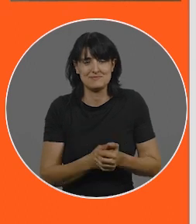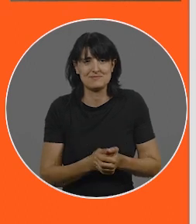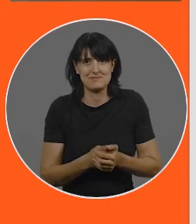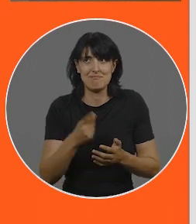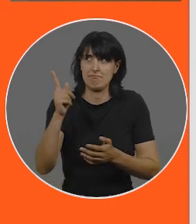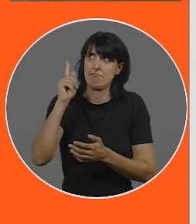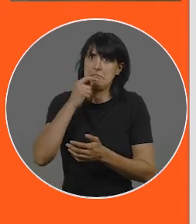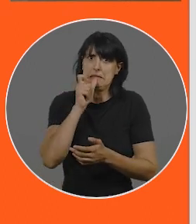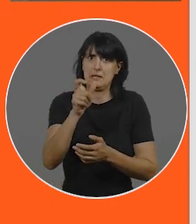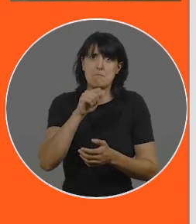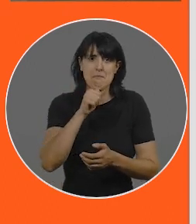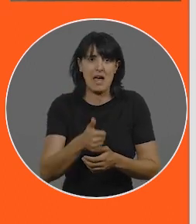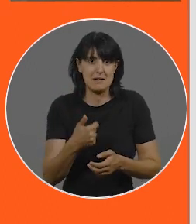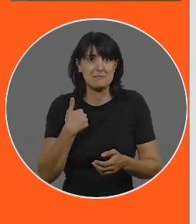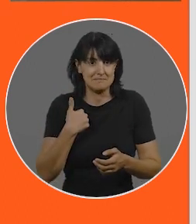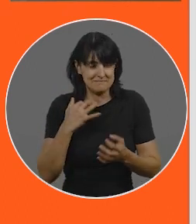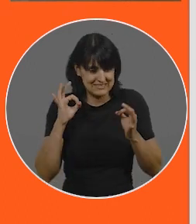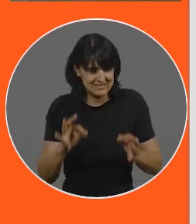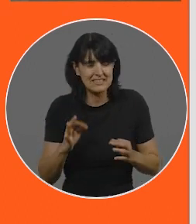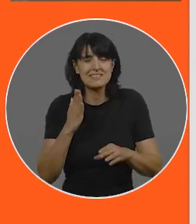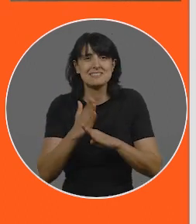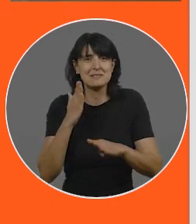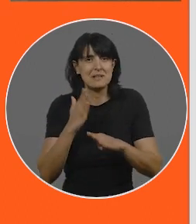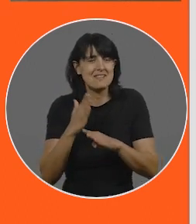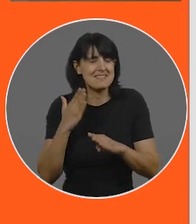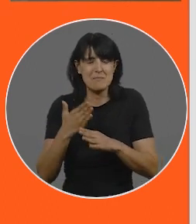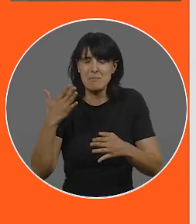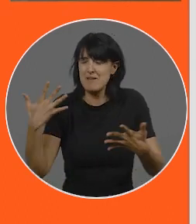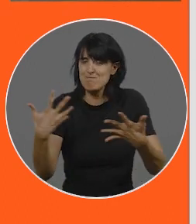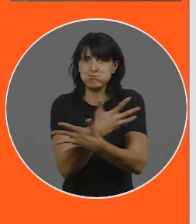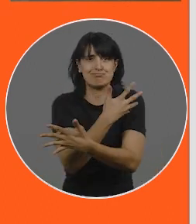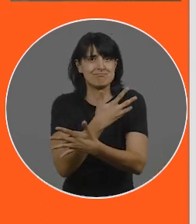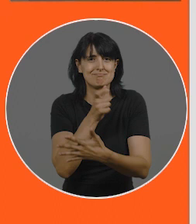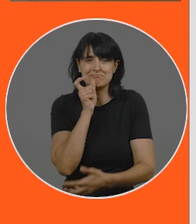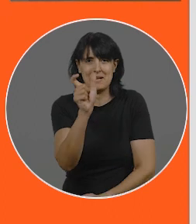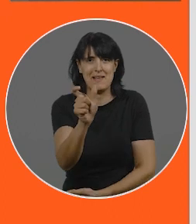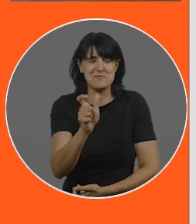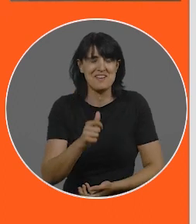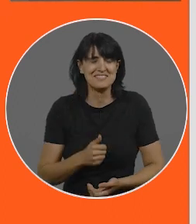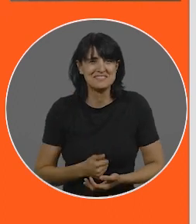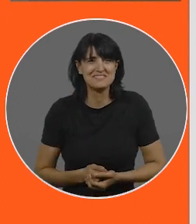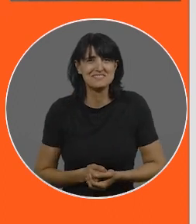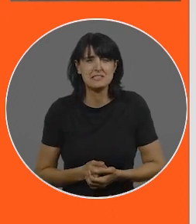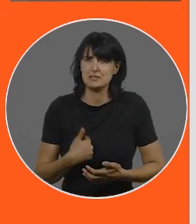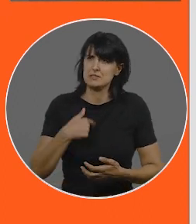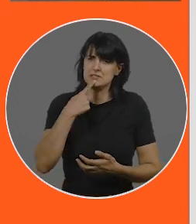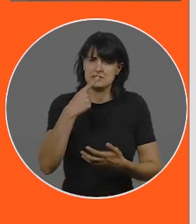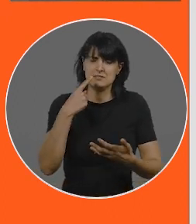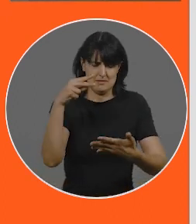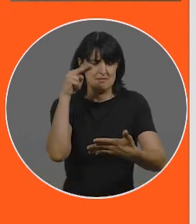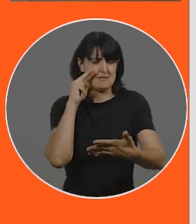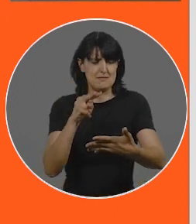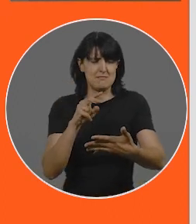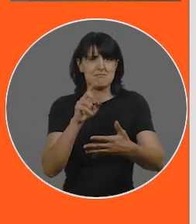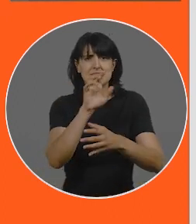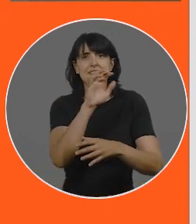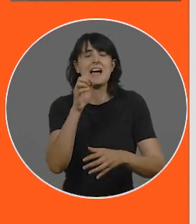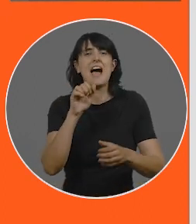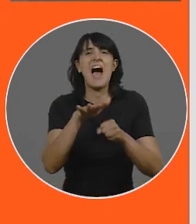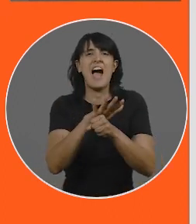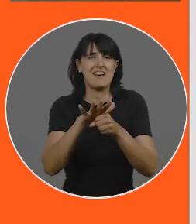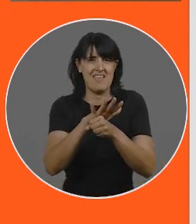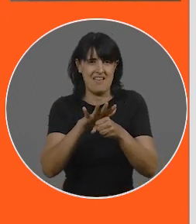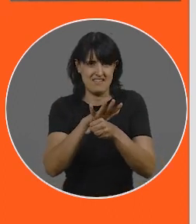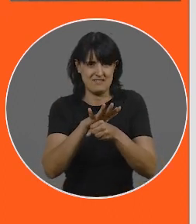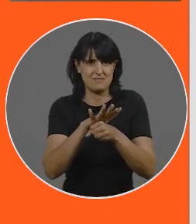dic sonària, ho he posat malament. Veus? És que sempre em passa, perdó, sempre em passa. I ara estava pensant, dic, ho he escrit malament.